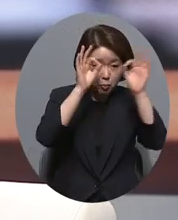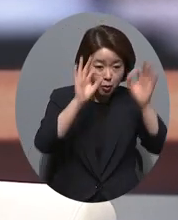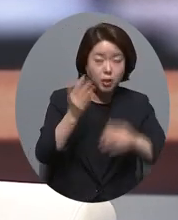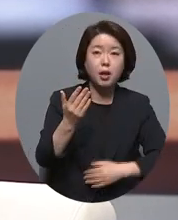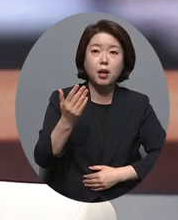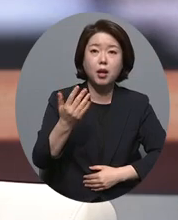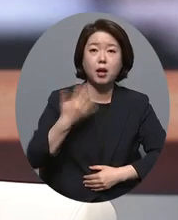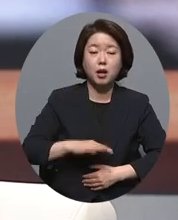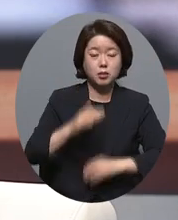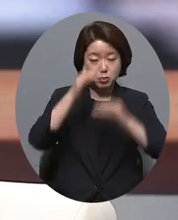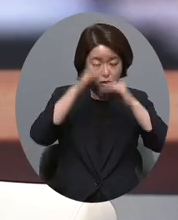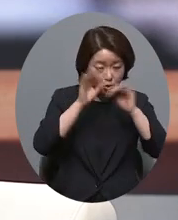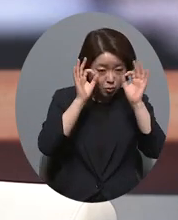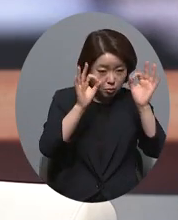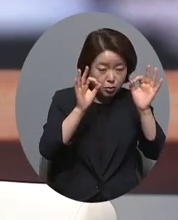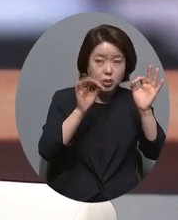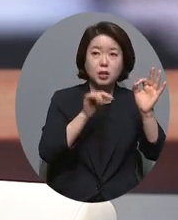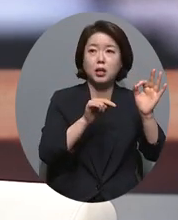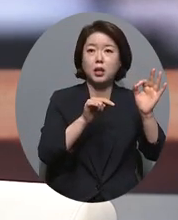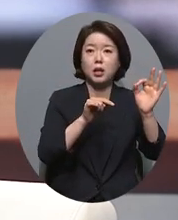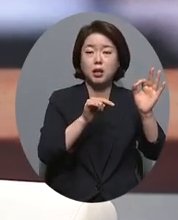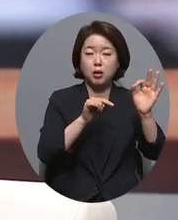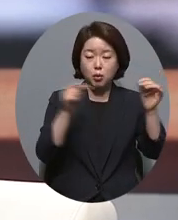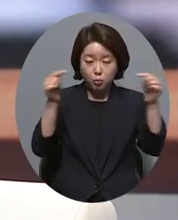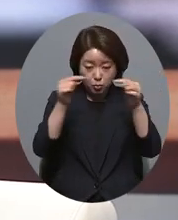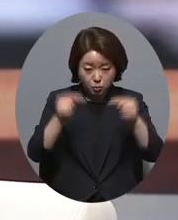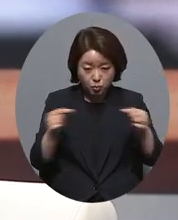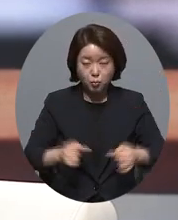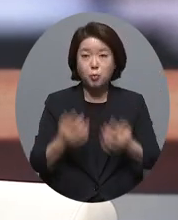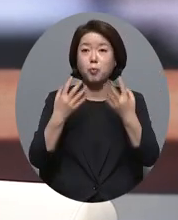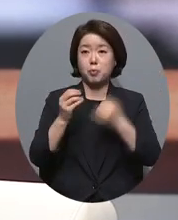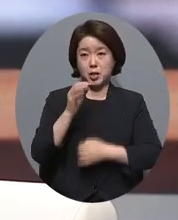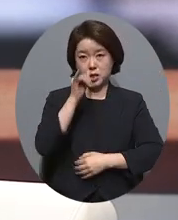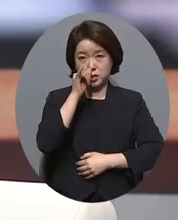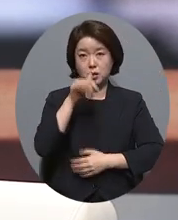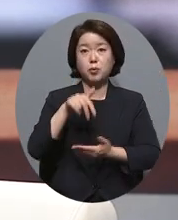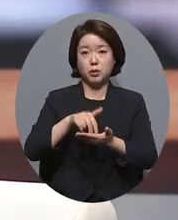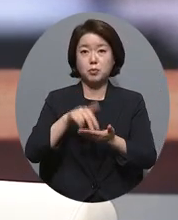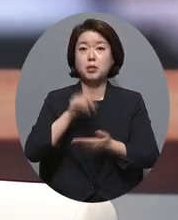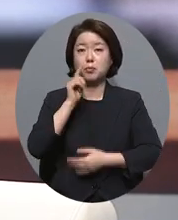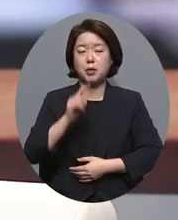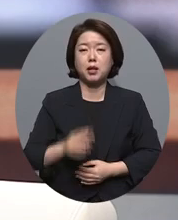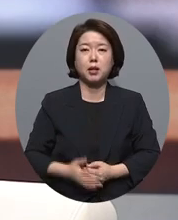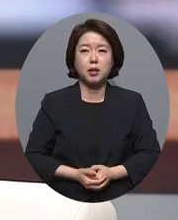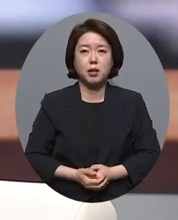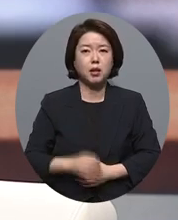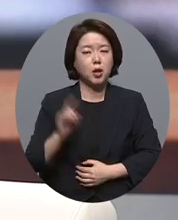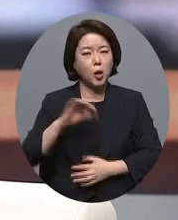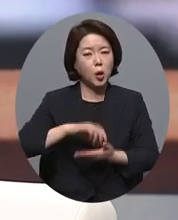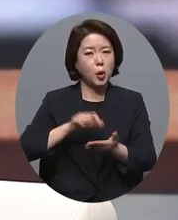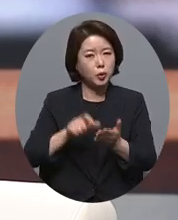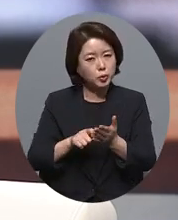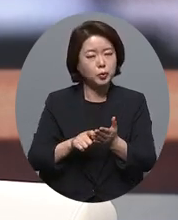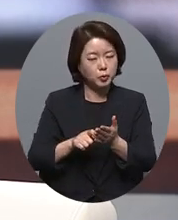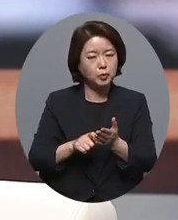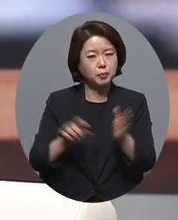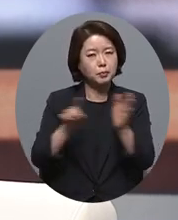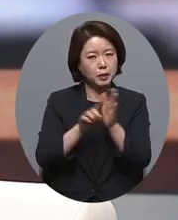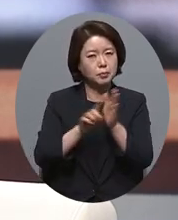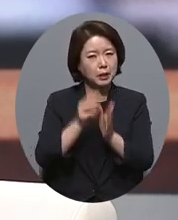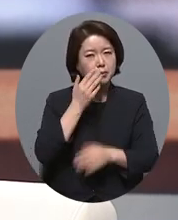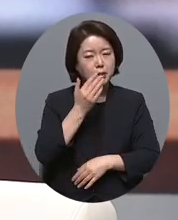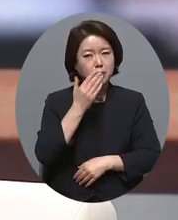된거다 그러나 내용을 봤더니 거의 일치하는 것 같다라는 의견을 또 밝히기도 했기 때문에 뭐 어느 정도 신빙성은 있어